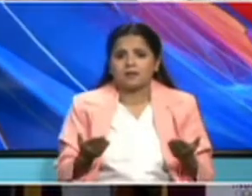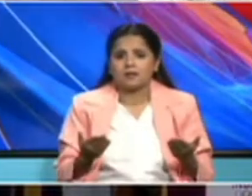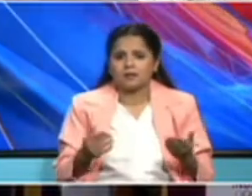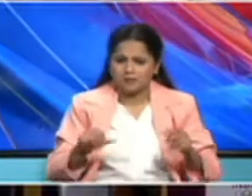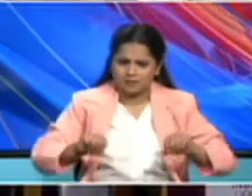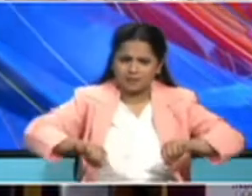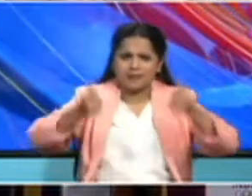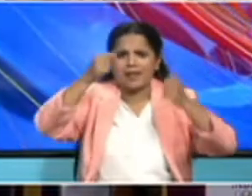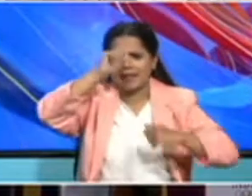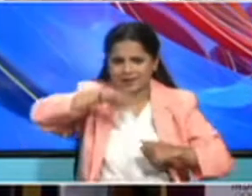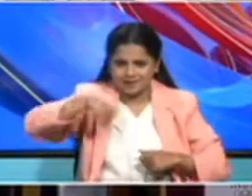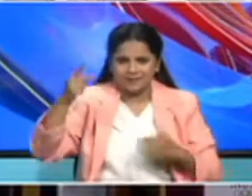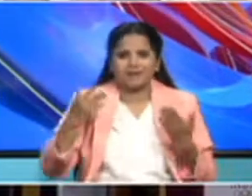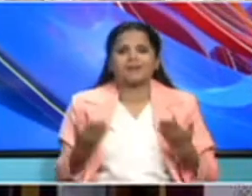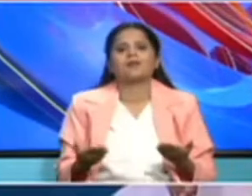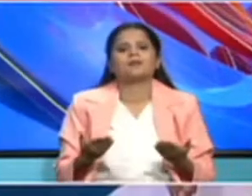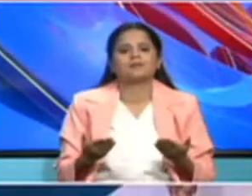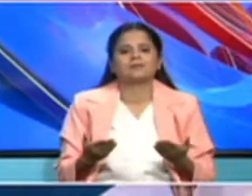जीतेगा इंडिया।